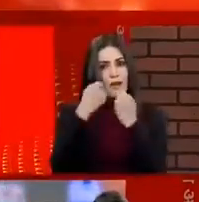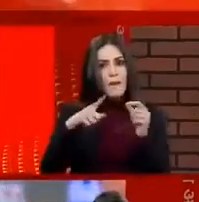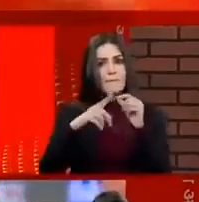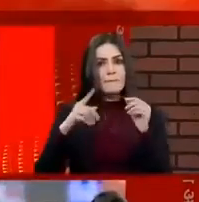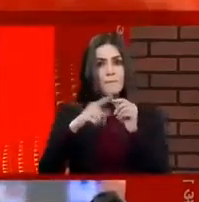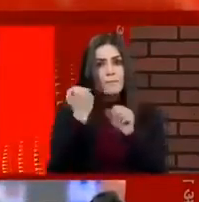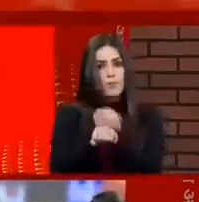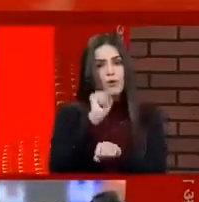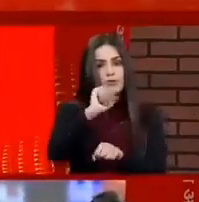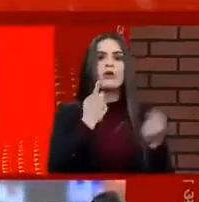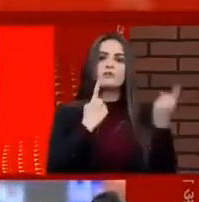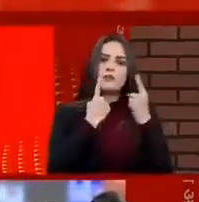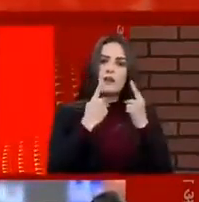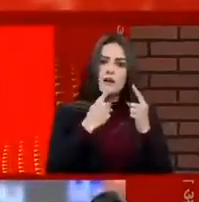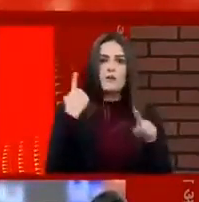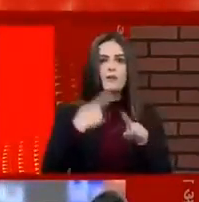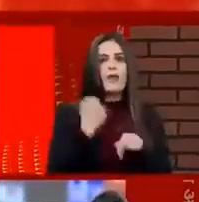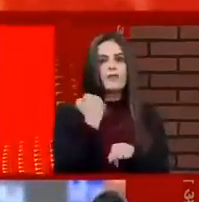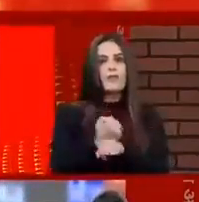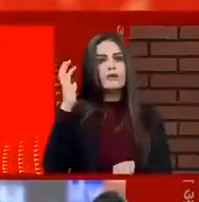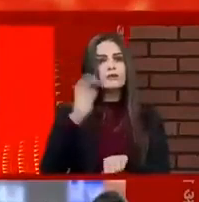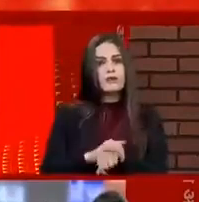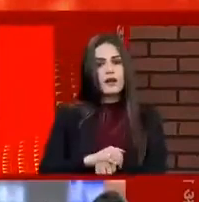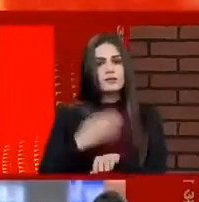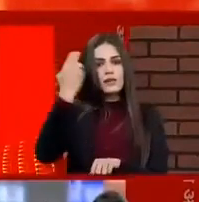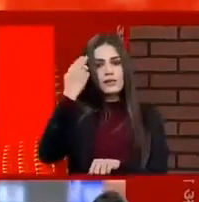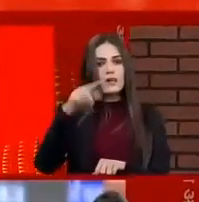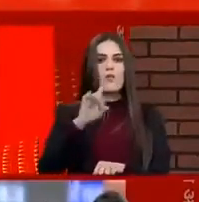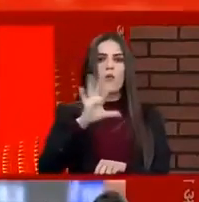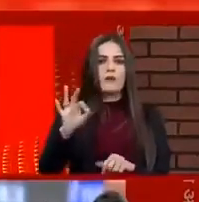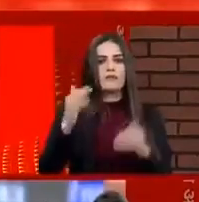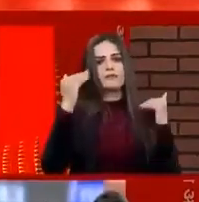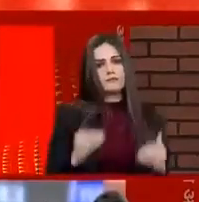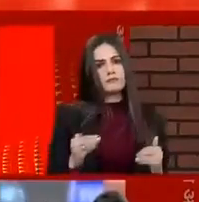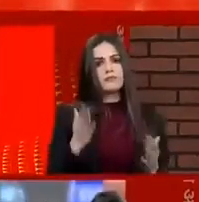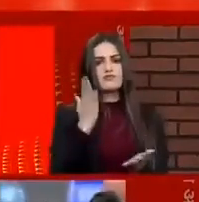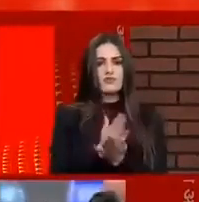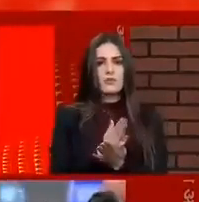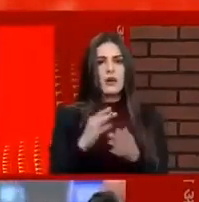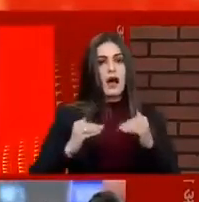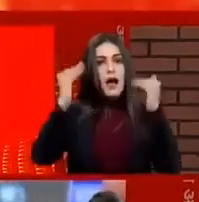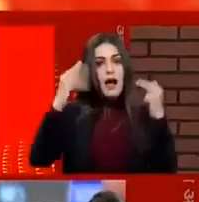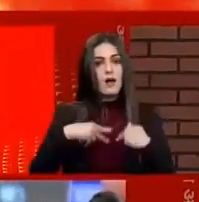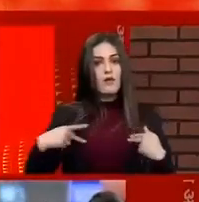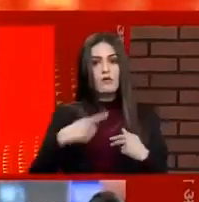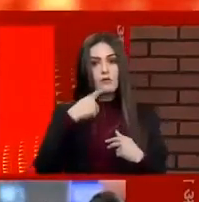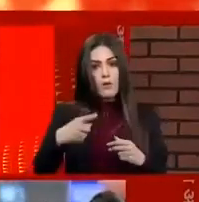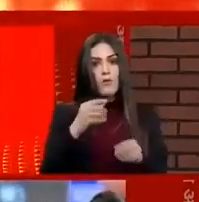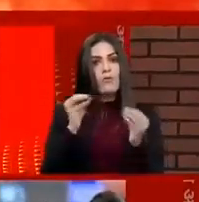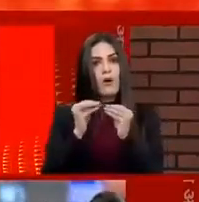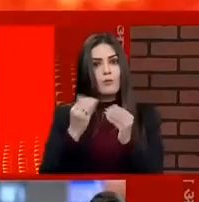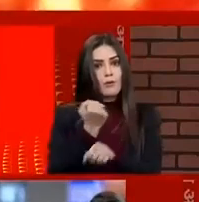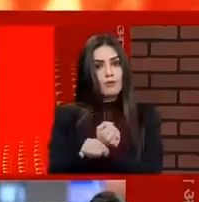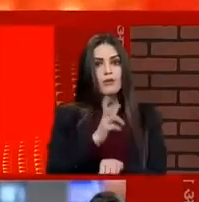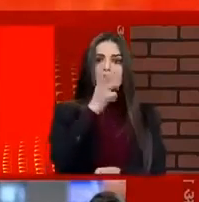ने पुलिस की कार्रवाई और गिरफ्तारी पर एक हफ्ते की रोक लगाई। हाईकोर्ट ने मुंबई पुलिस